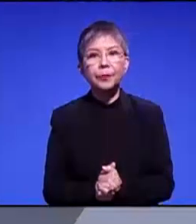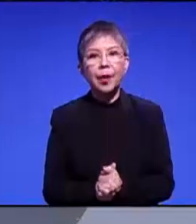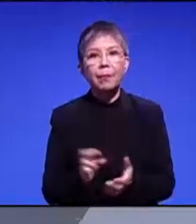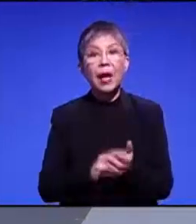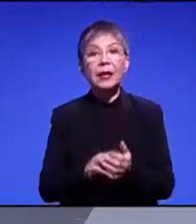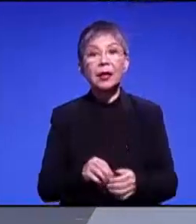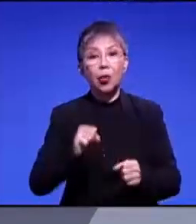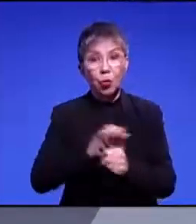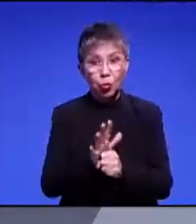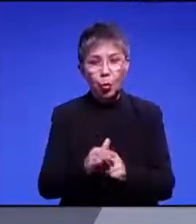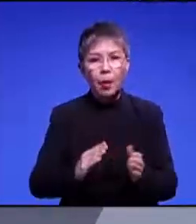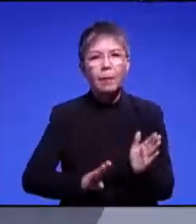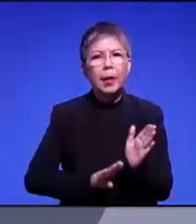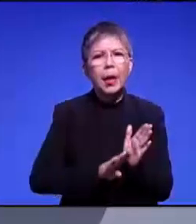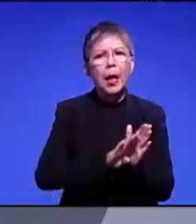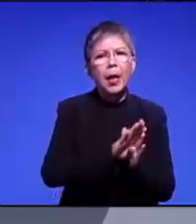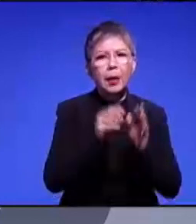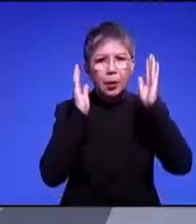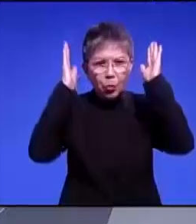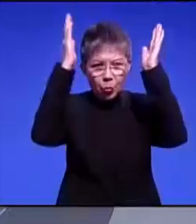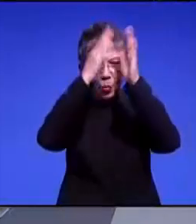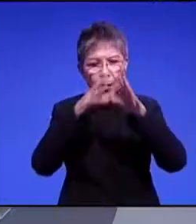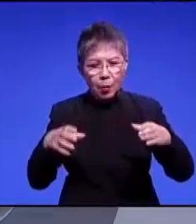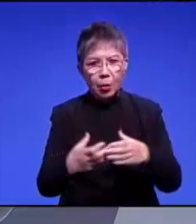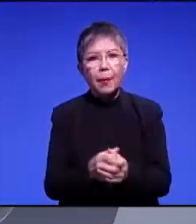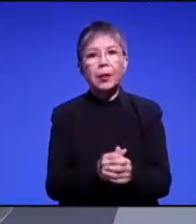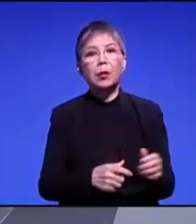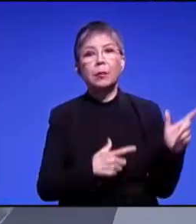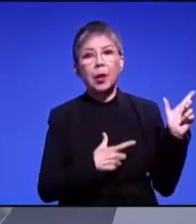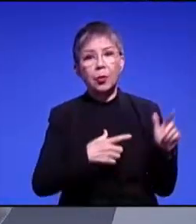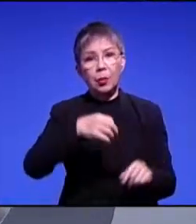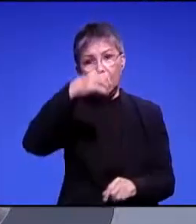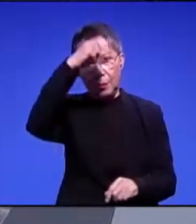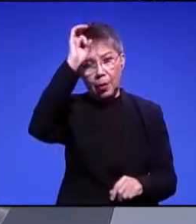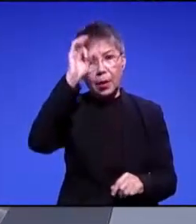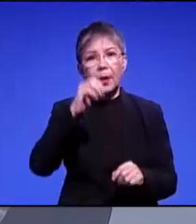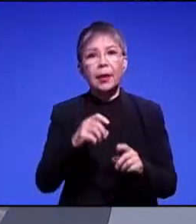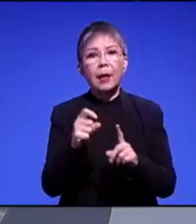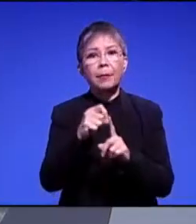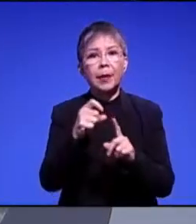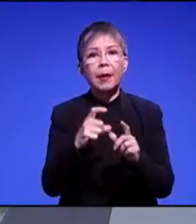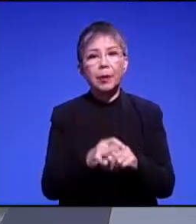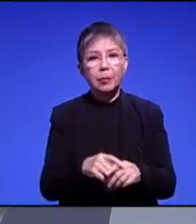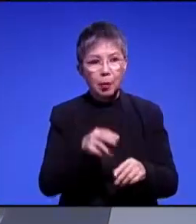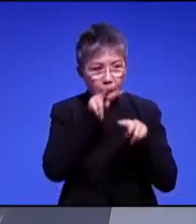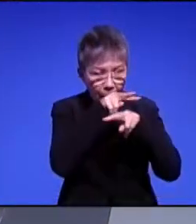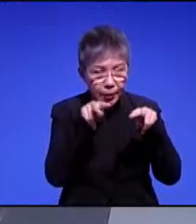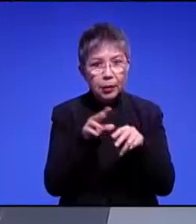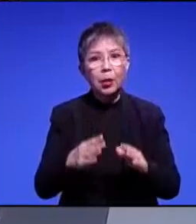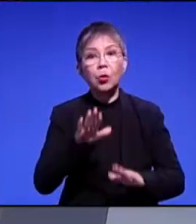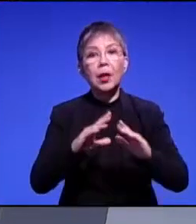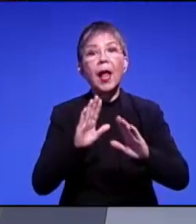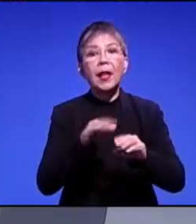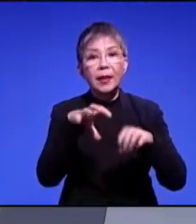Kasus COVID-19 yang terus meningkat di Makassar membuat aparat gabungan TNI, Polri, dan Pemkot Makassar merazia sejumlah warung makan. Di salah satu kafe,